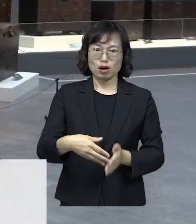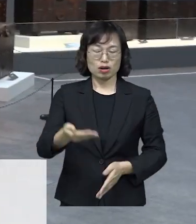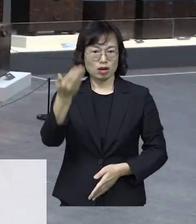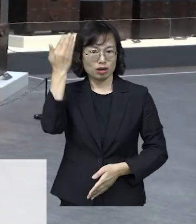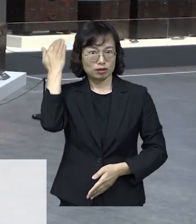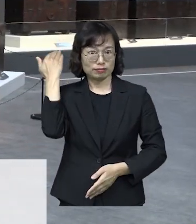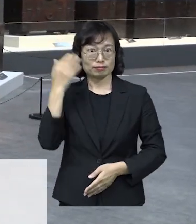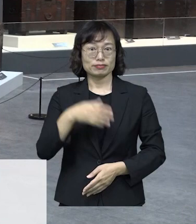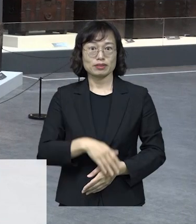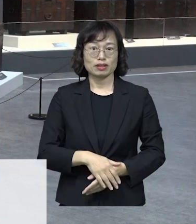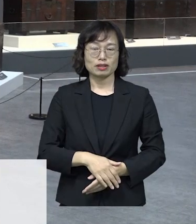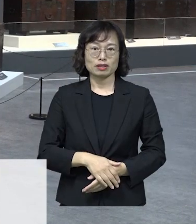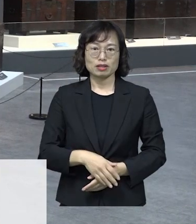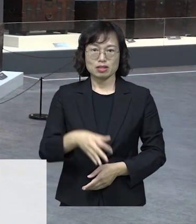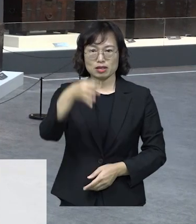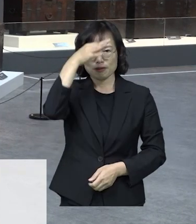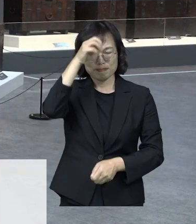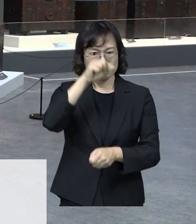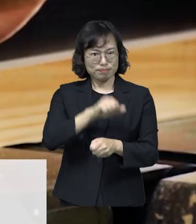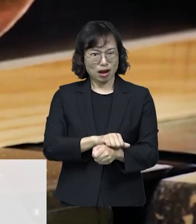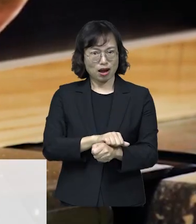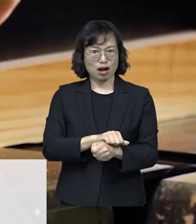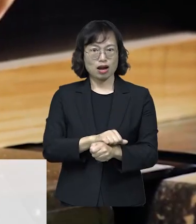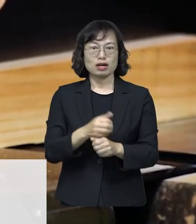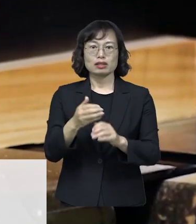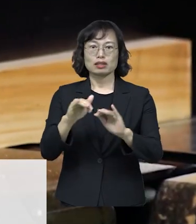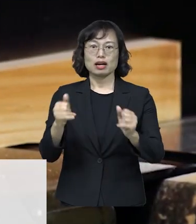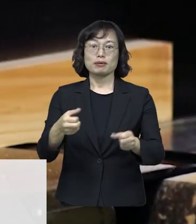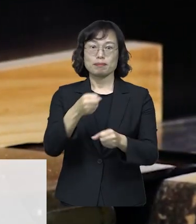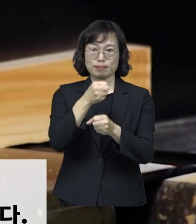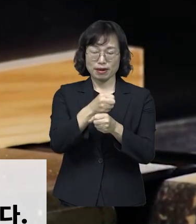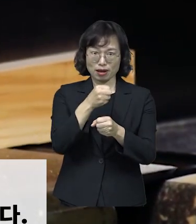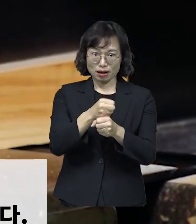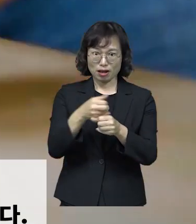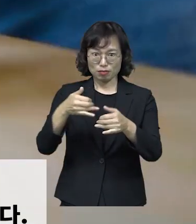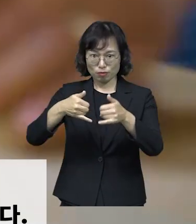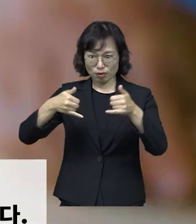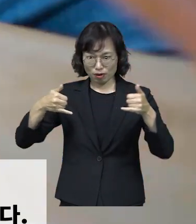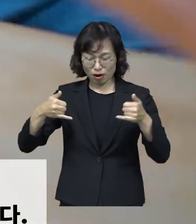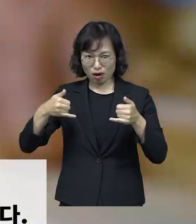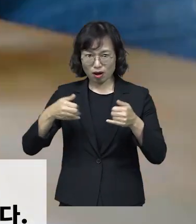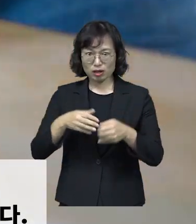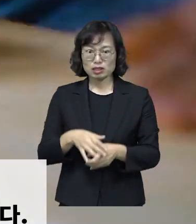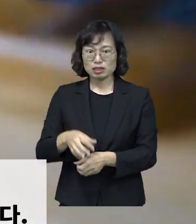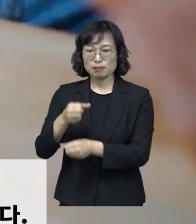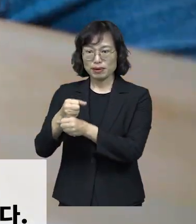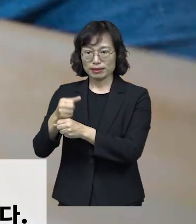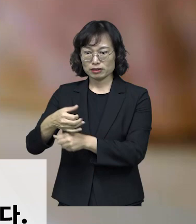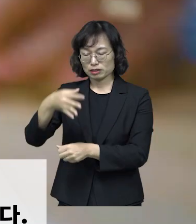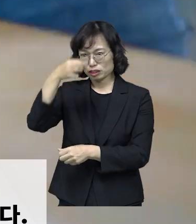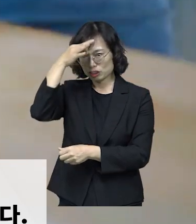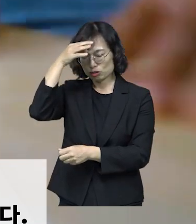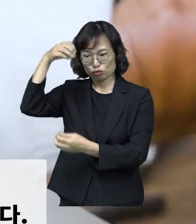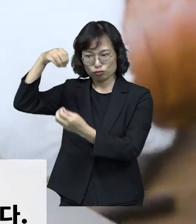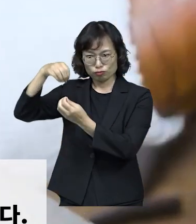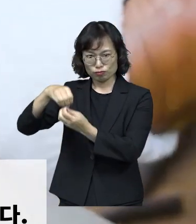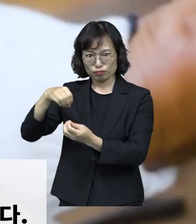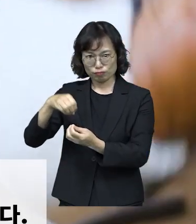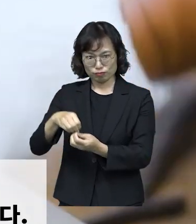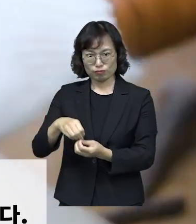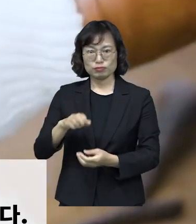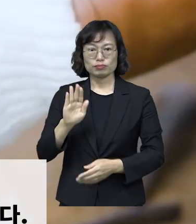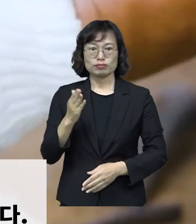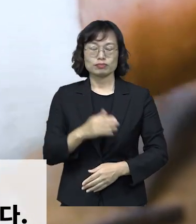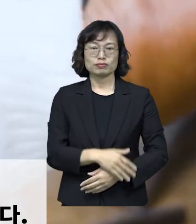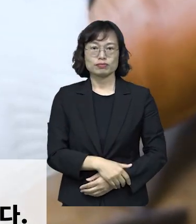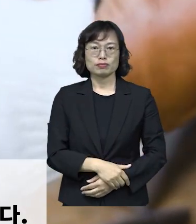과거에 뛰어난 장인이 그 지역의 반다지를 만들게 되면 그 반다지의 조형성과 미의식이 그대로